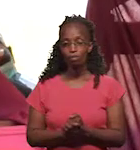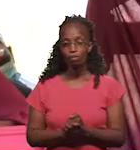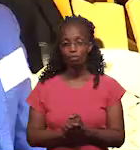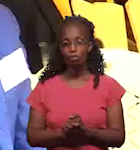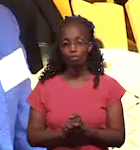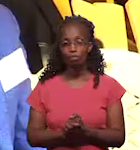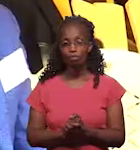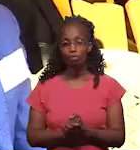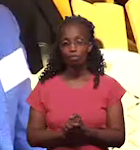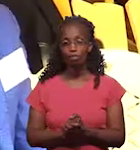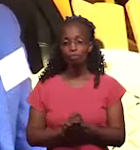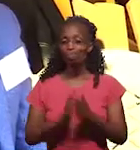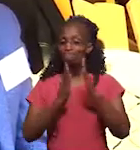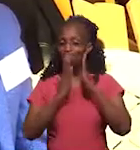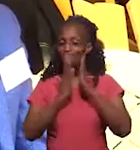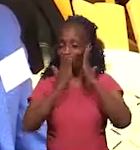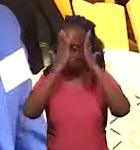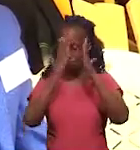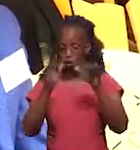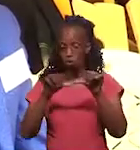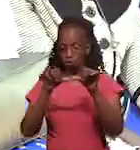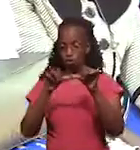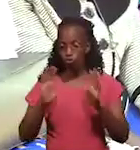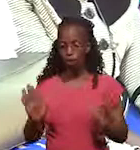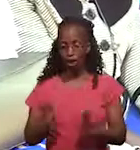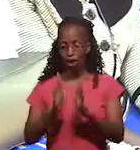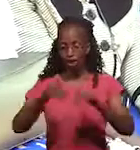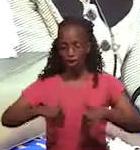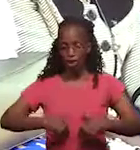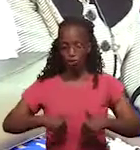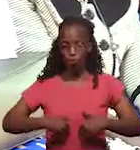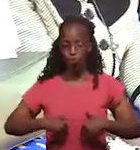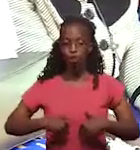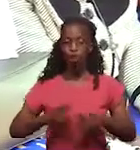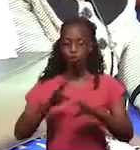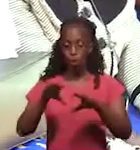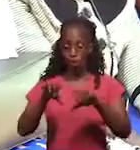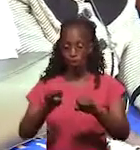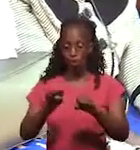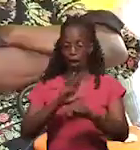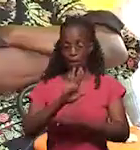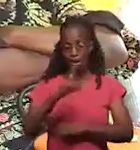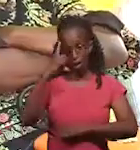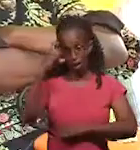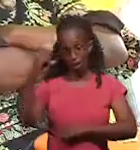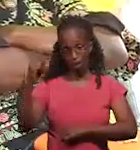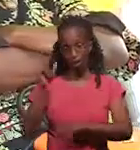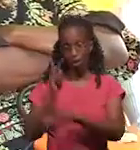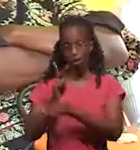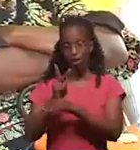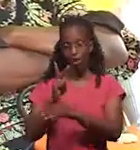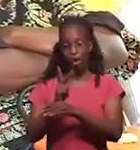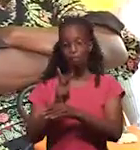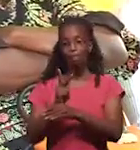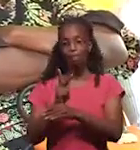Sini sawa? Askofu mkuu Ndambuki akiendelea kuhamasisha vijana kushikilia ndoto yao kikamilifu na kuweka imani